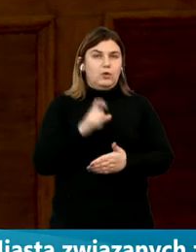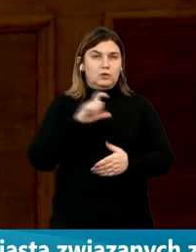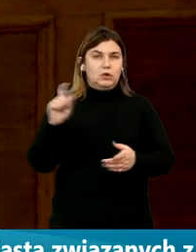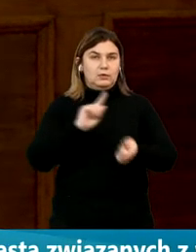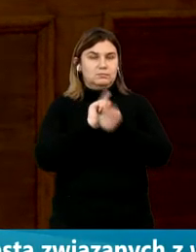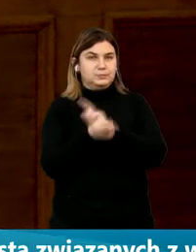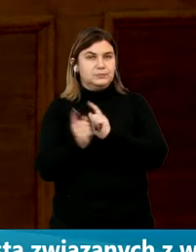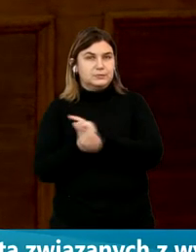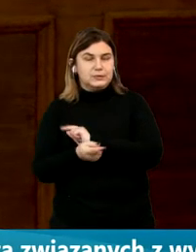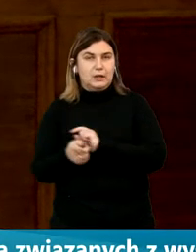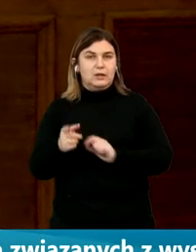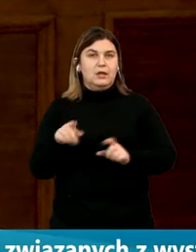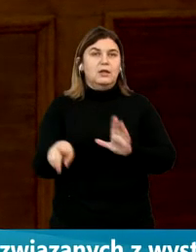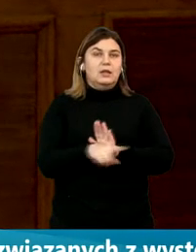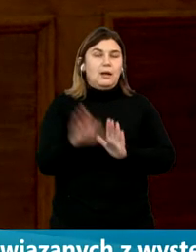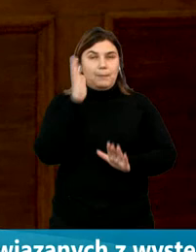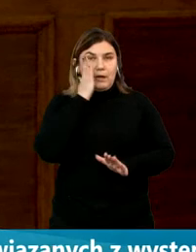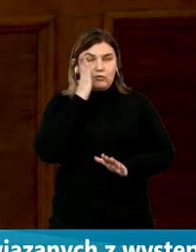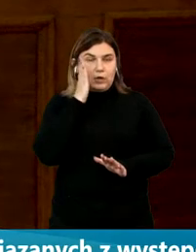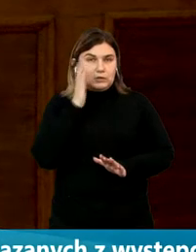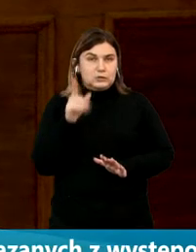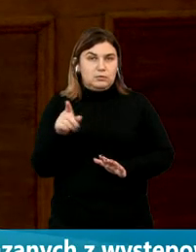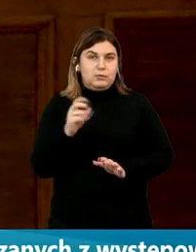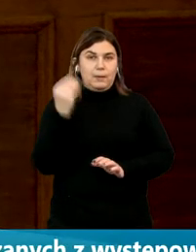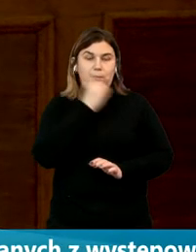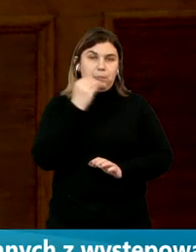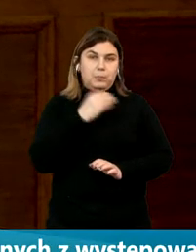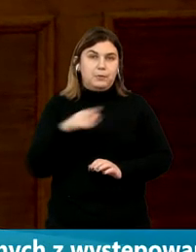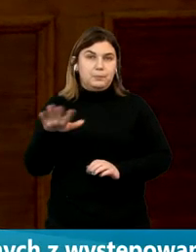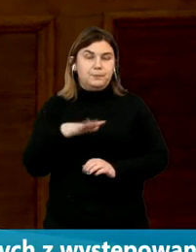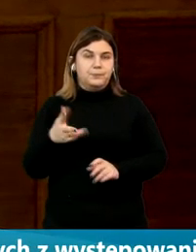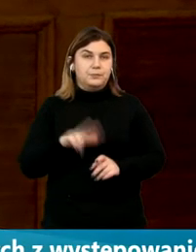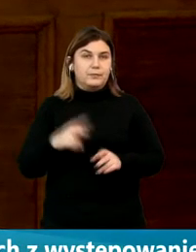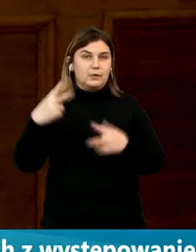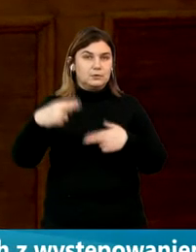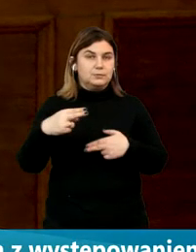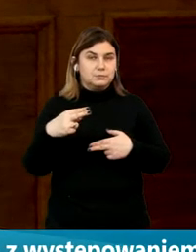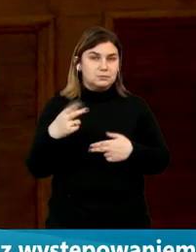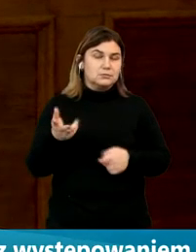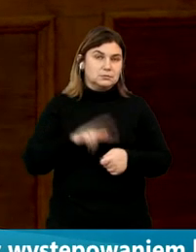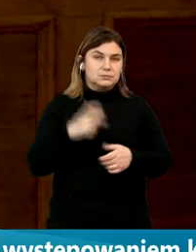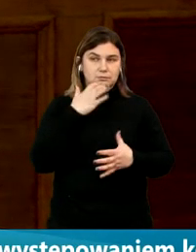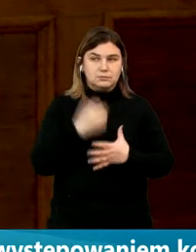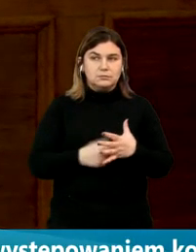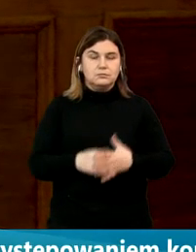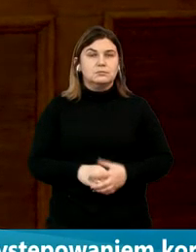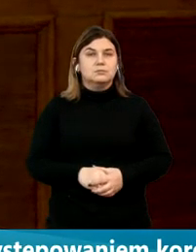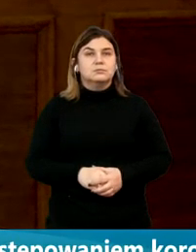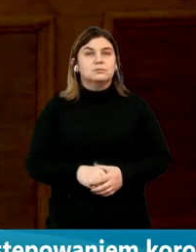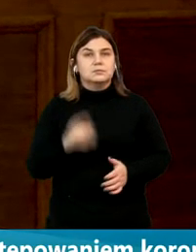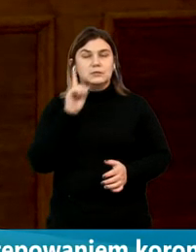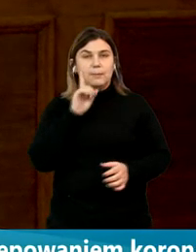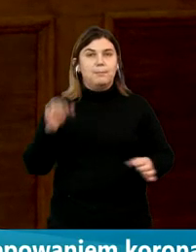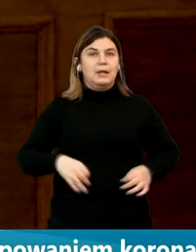przesiadkowy dla mieszkańców Pomorzan i tych, którzy na tym odcinku chcą z komunikacji publicznej korzystać. Pan